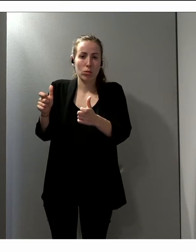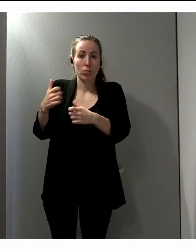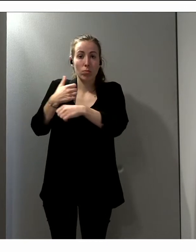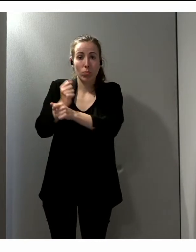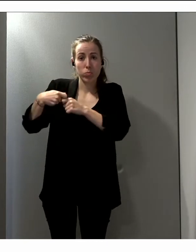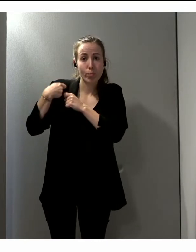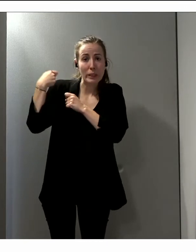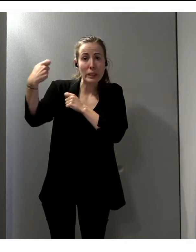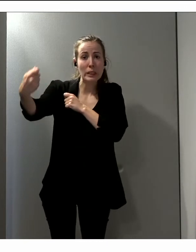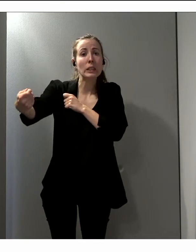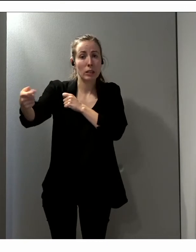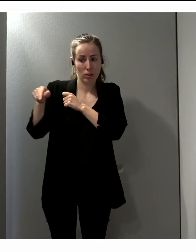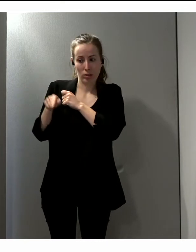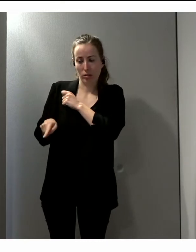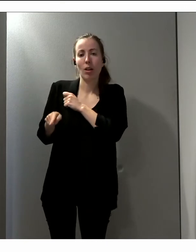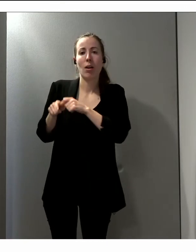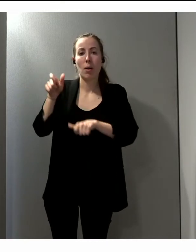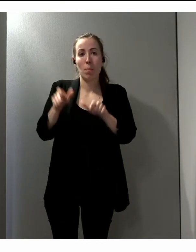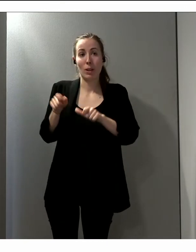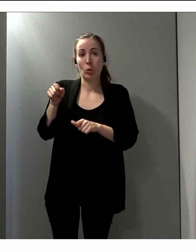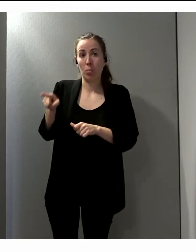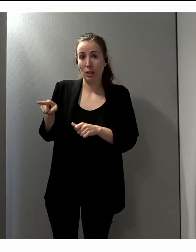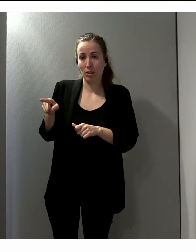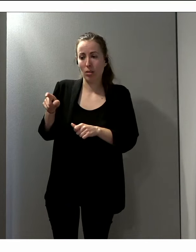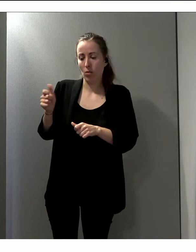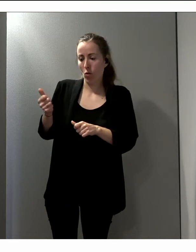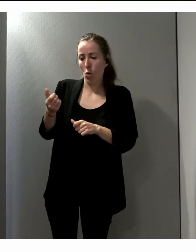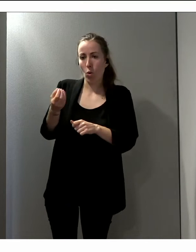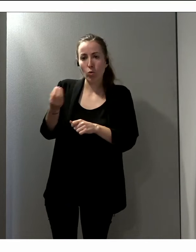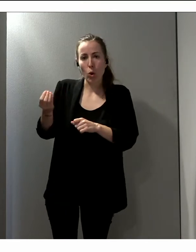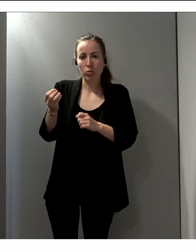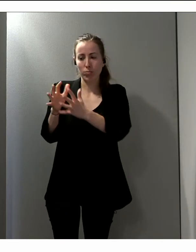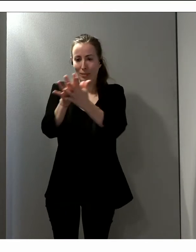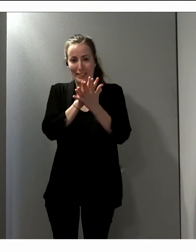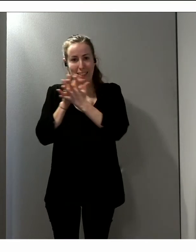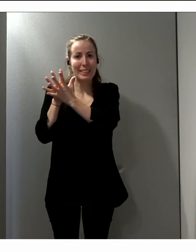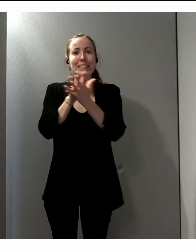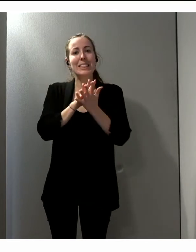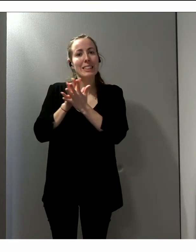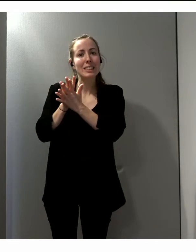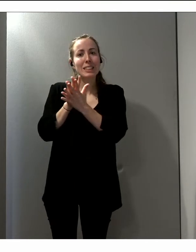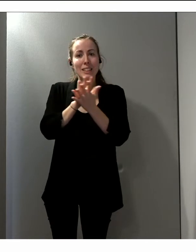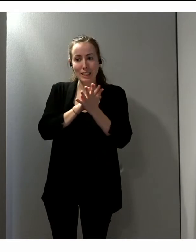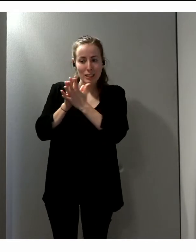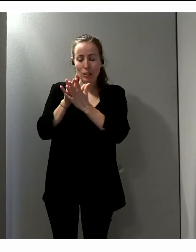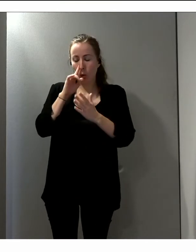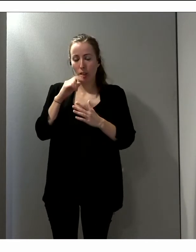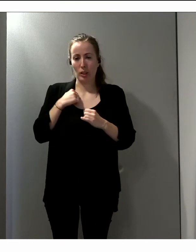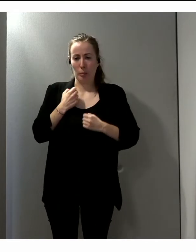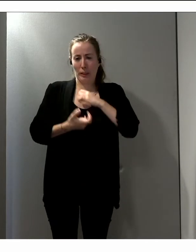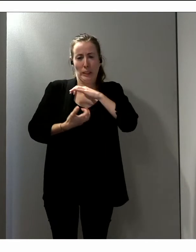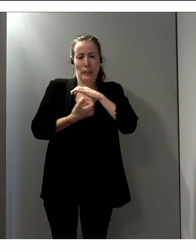qui permettent aussi à ces personnes un travail de resocialisation, un travail aussi